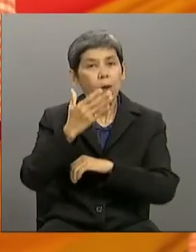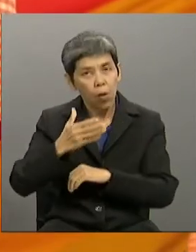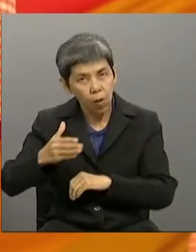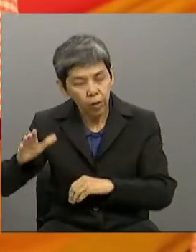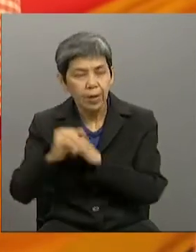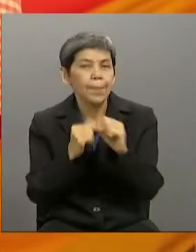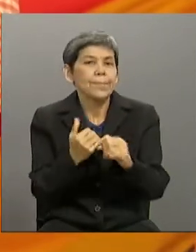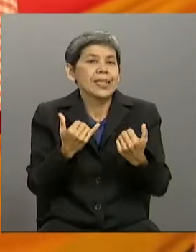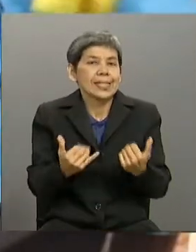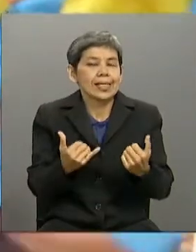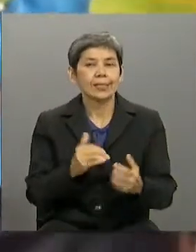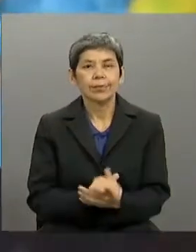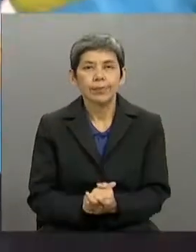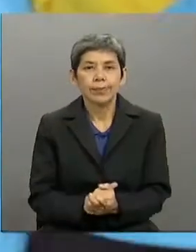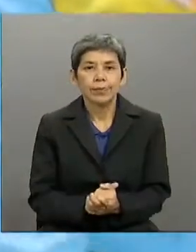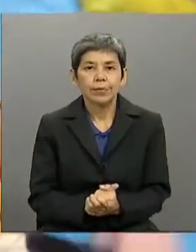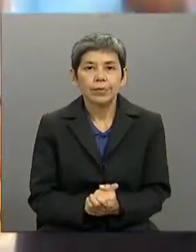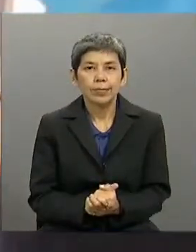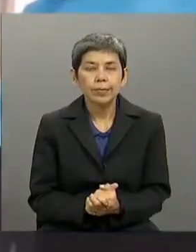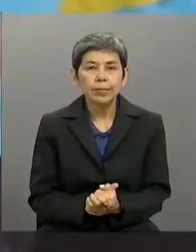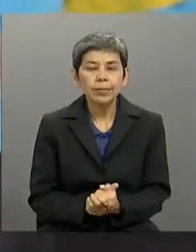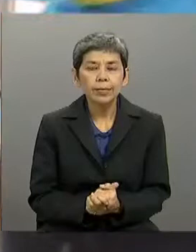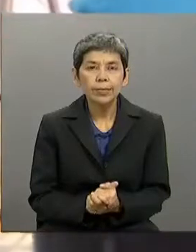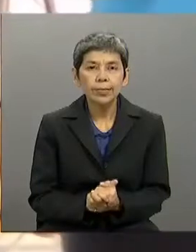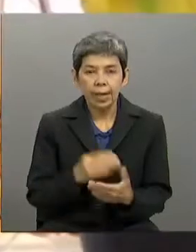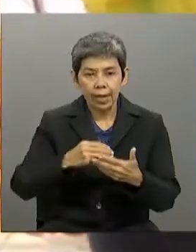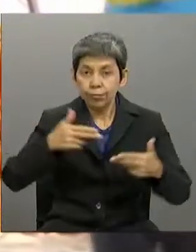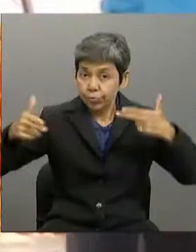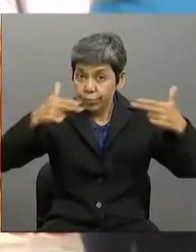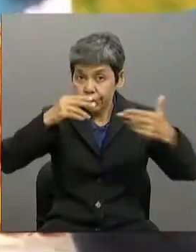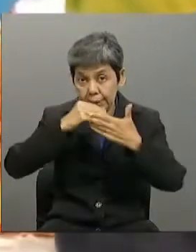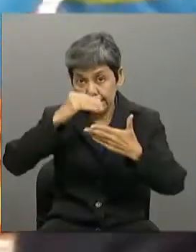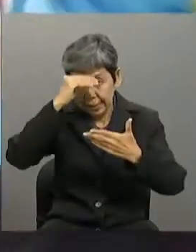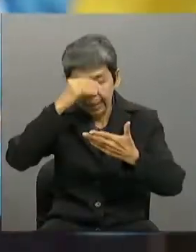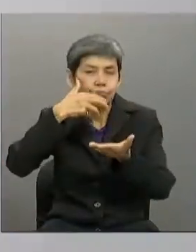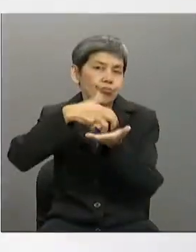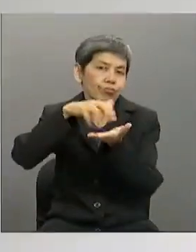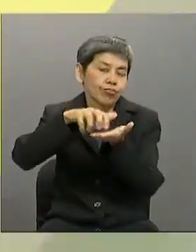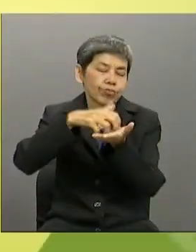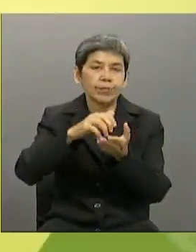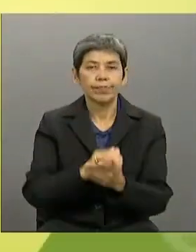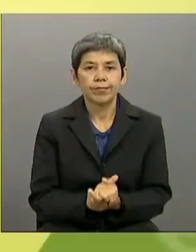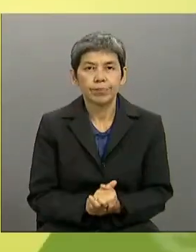ในปีนี้พัฒนาพิมพ์แน่นนักข่าวพลเมืองรายงาน